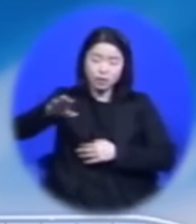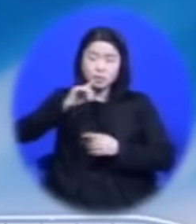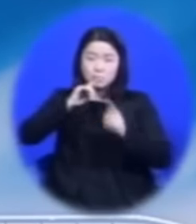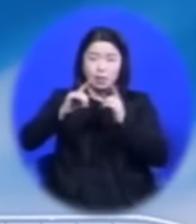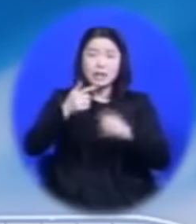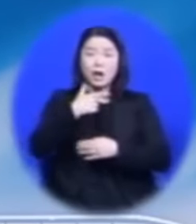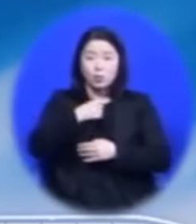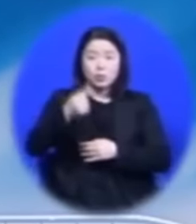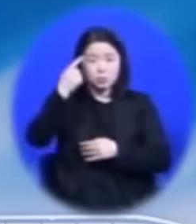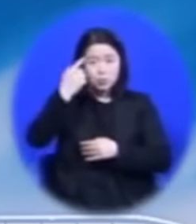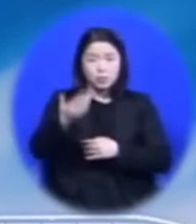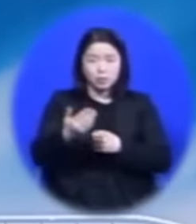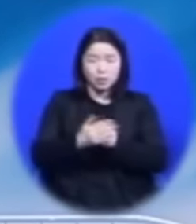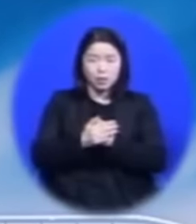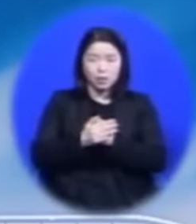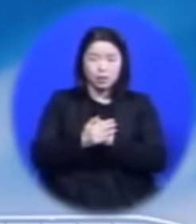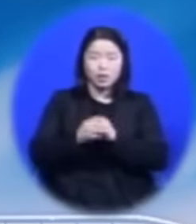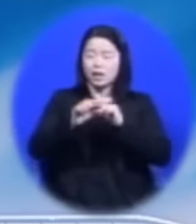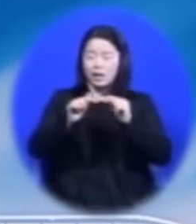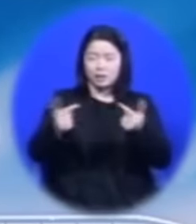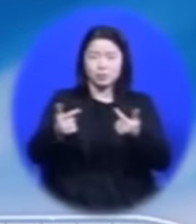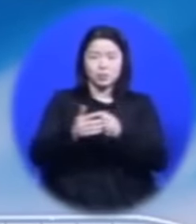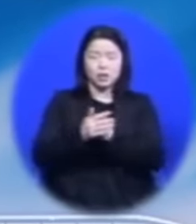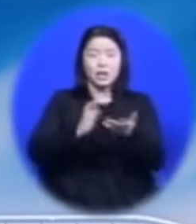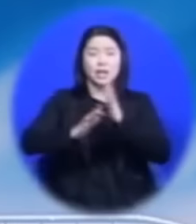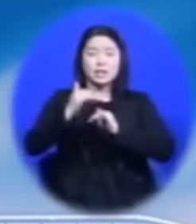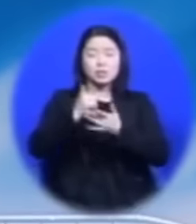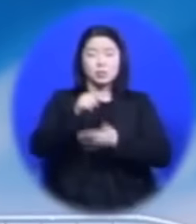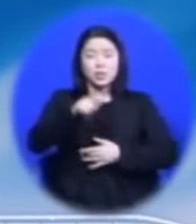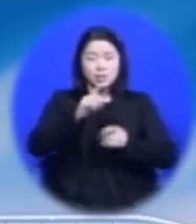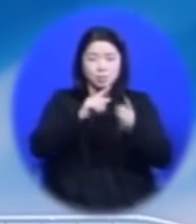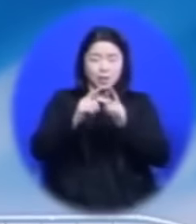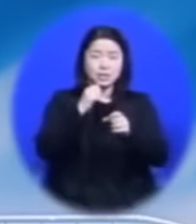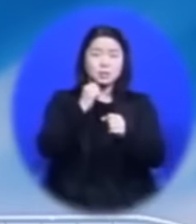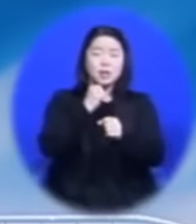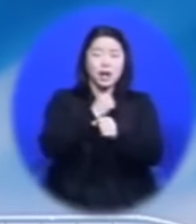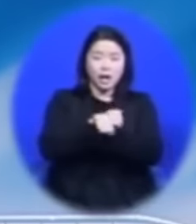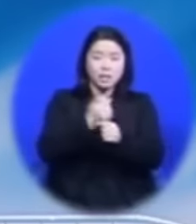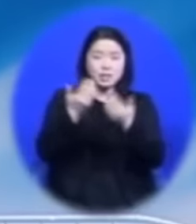것일까요? 그렇지가 않습니다. 예수님이 이 말씀하신 것은